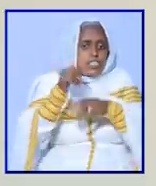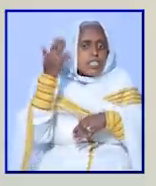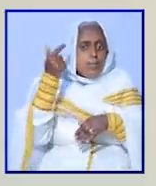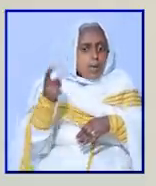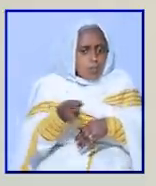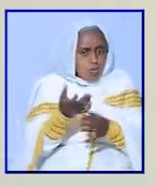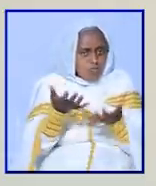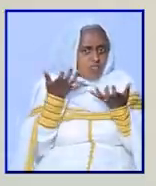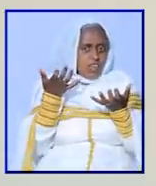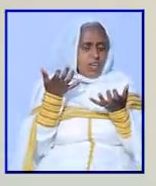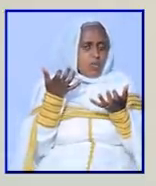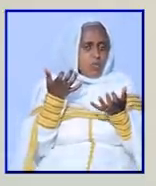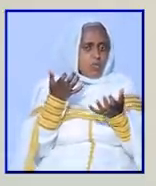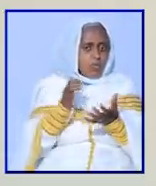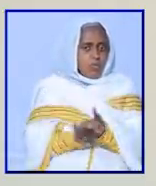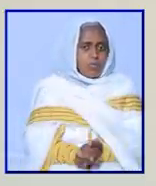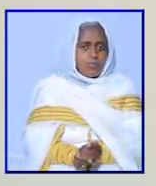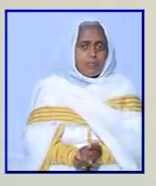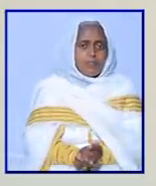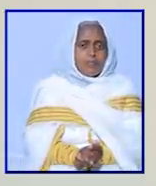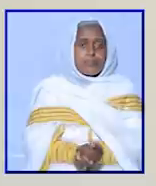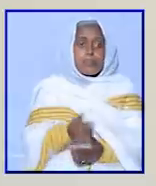እጅ ነበር መሆን የነበረብኝ